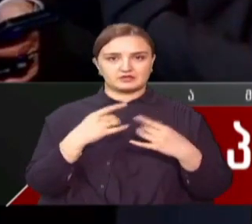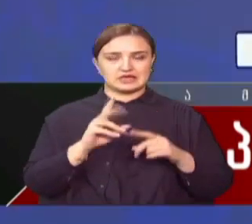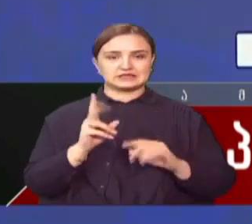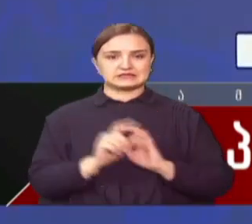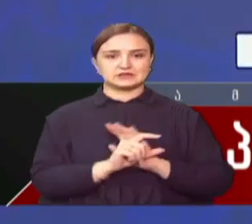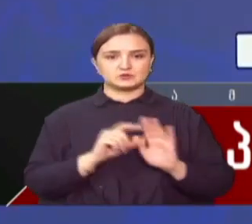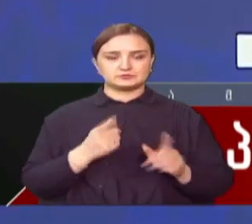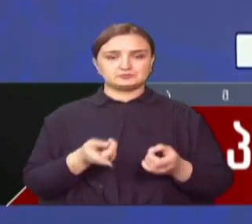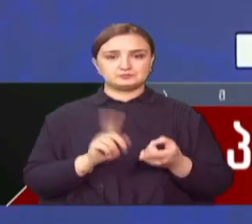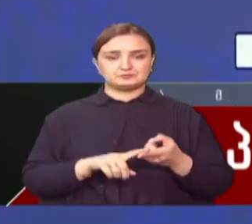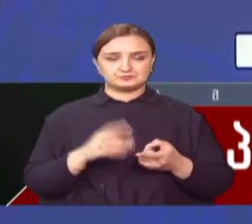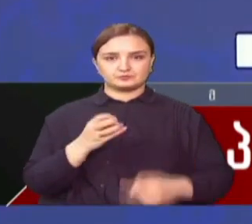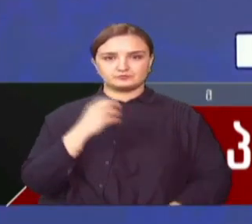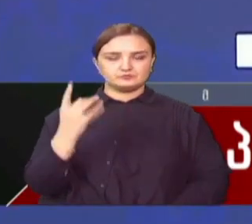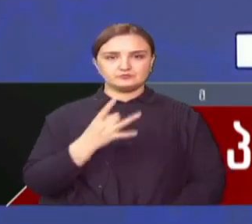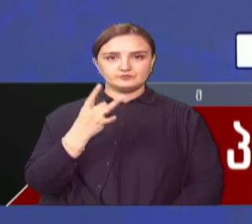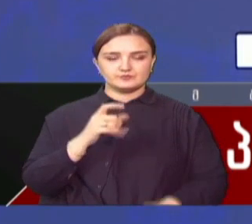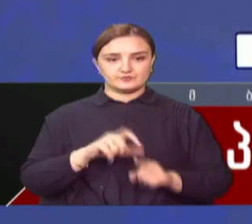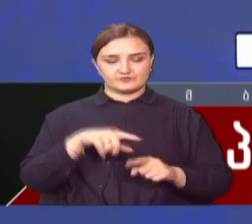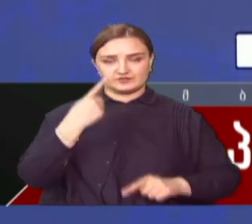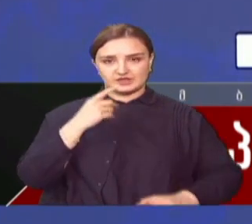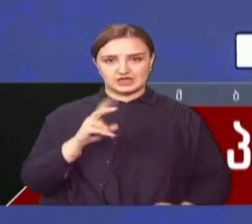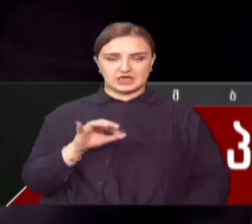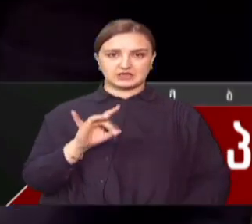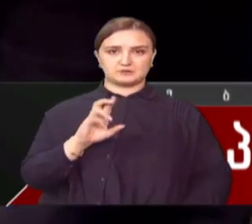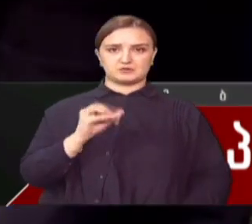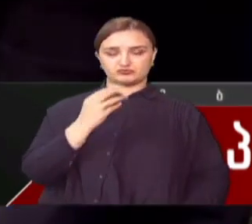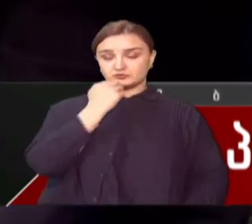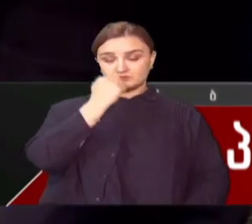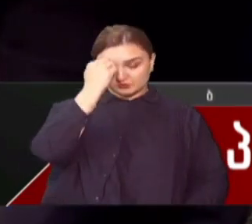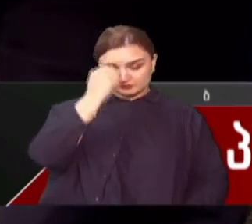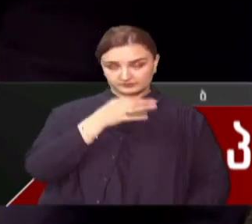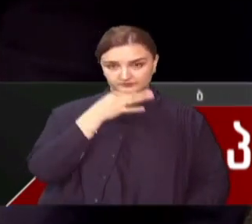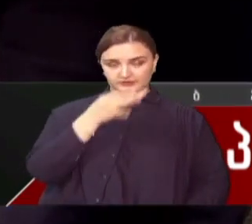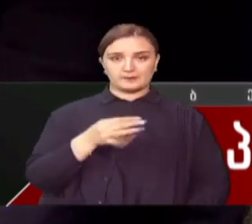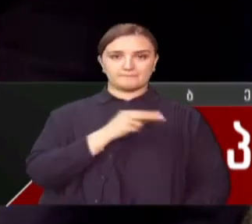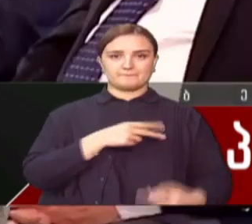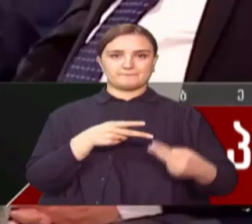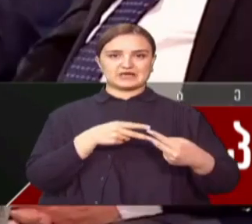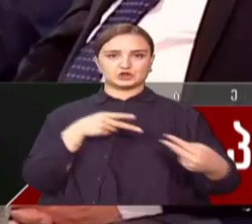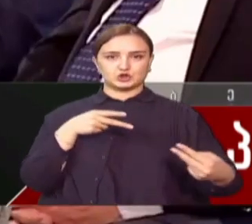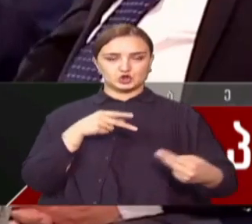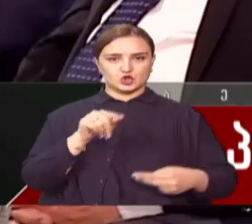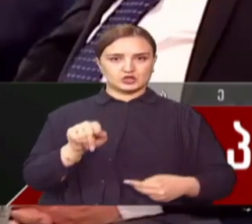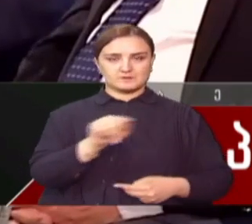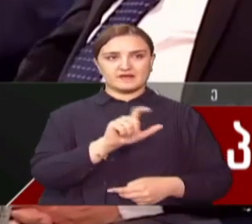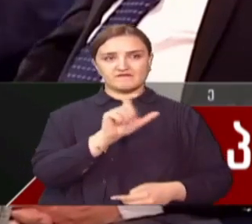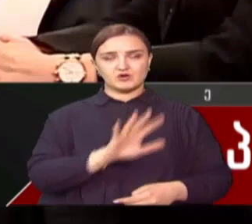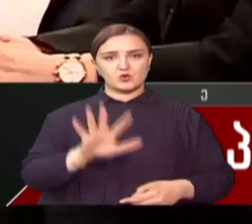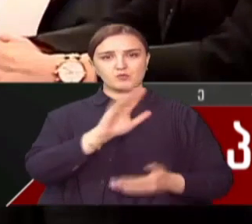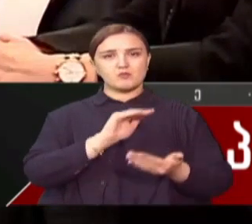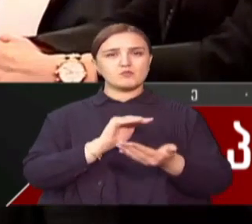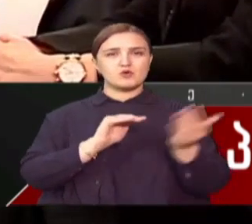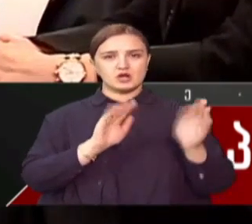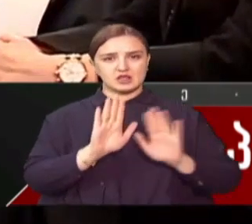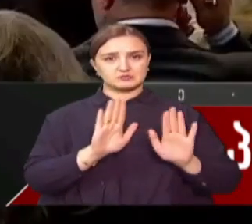კანდიდატის სტატუსთან დაკავშირებით კიდევ ერთ ხელ აღნიშნა. ირაკლი ღარიბაშვილმა მადლობა გადაუხადა პარტნიორებს, არამხოლოდ ევროპული ინსტიტუტების ხელმძღვანელებს,